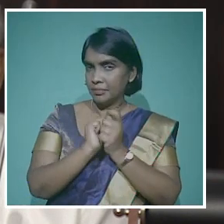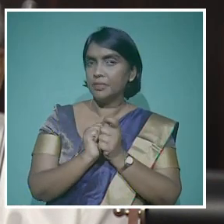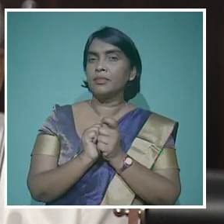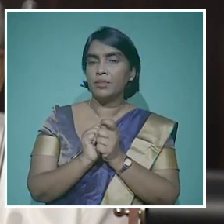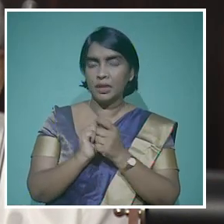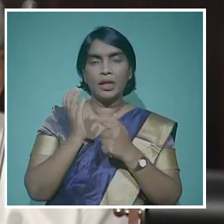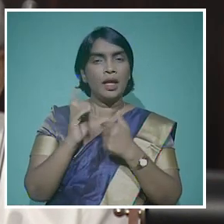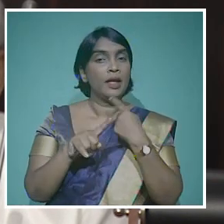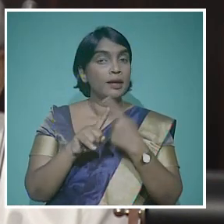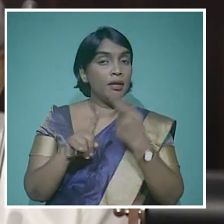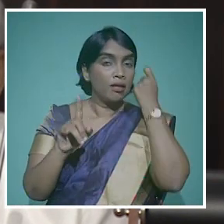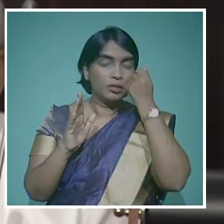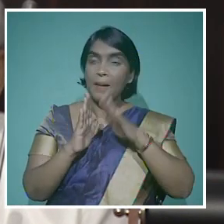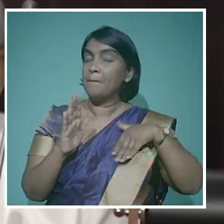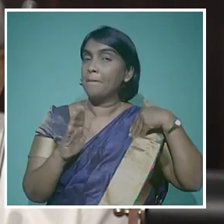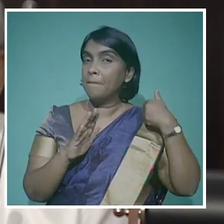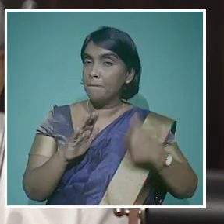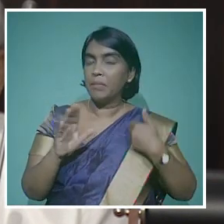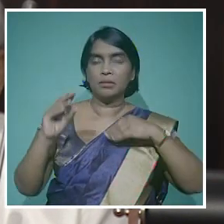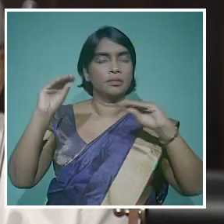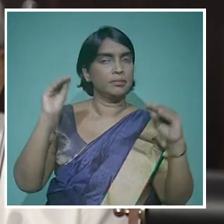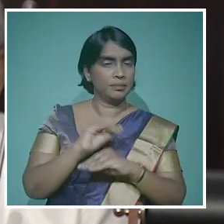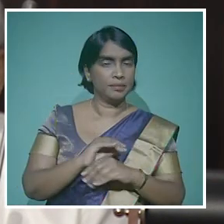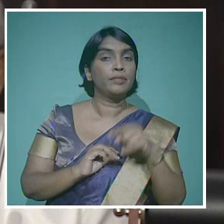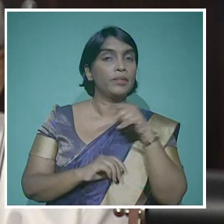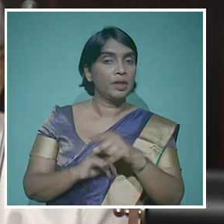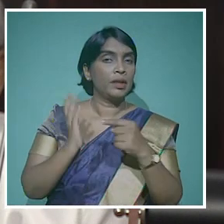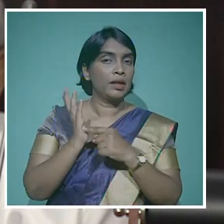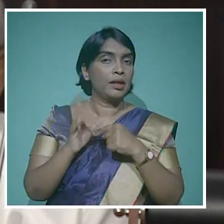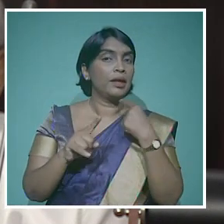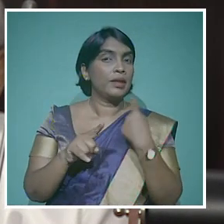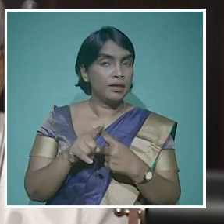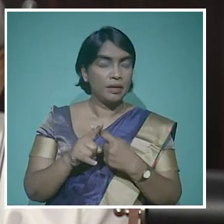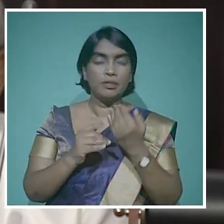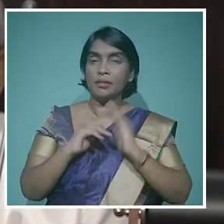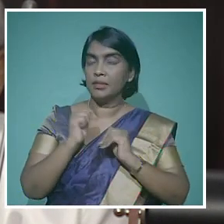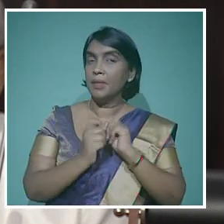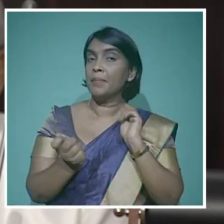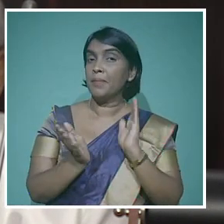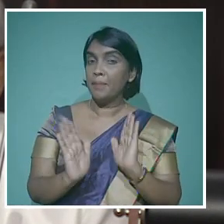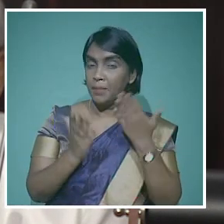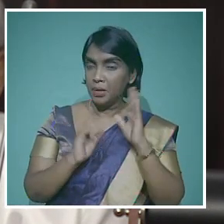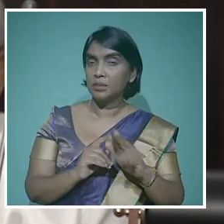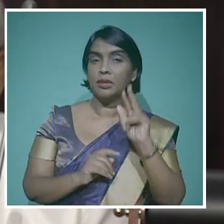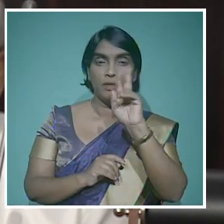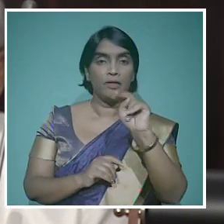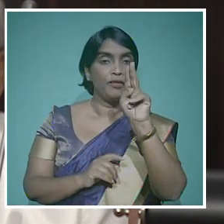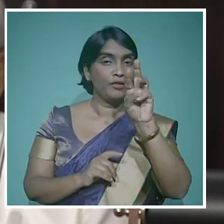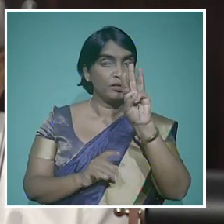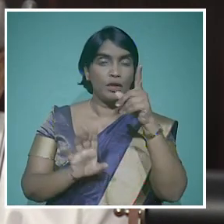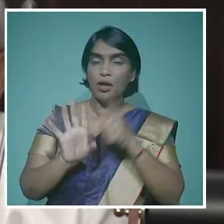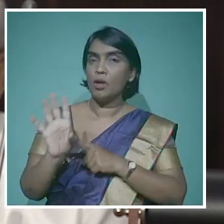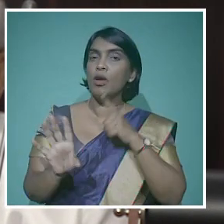බදු යෝජනා තුළ ප්‍රධාන වශයෙන් ඇතුළත් වෙනවා. මෙම බදු ප්‍රතිසංස්කරණය ක්‍රියාත්මක කිරීම මගින් 2023